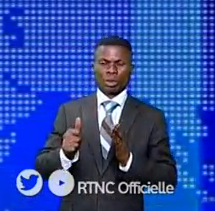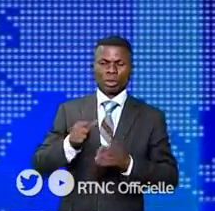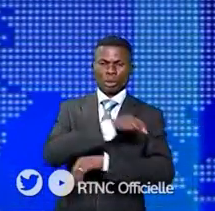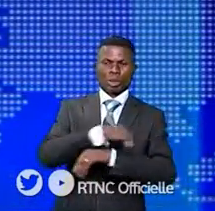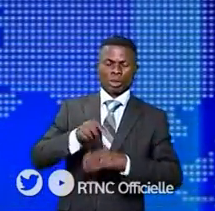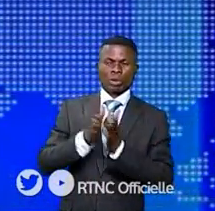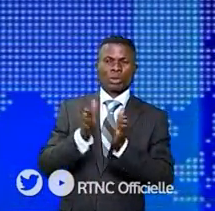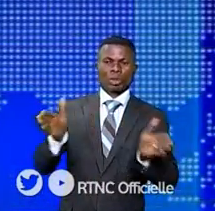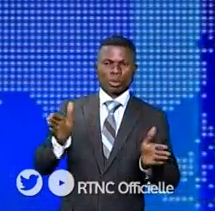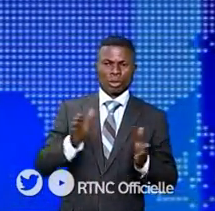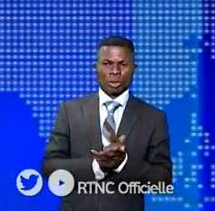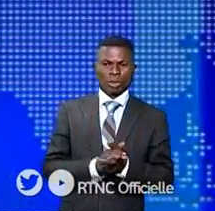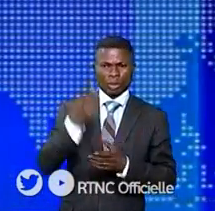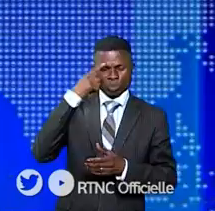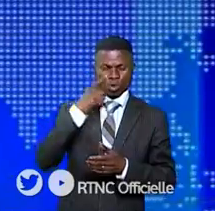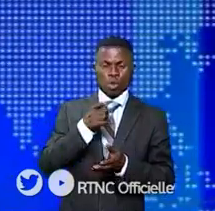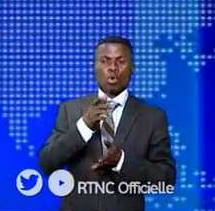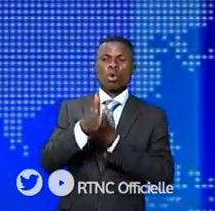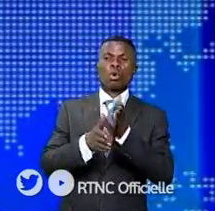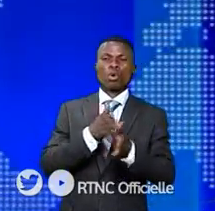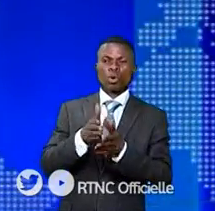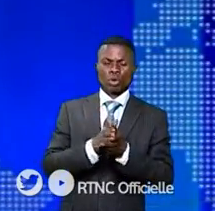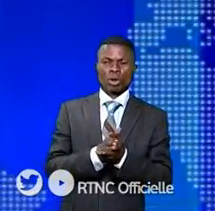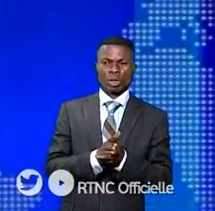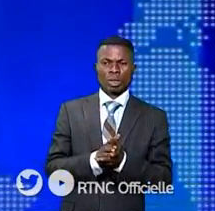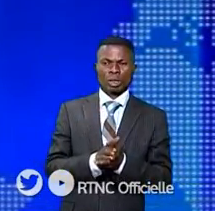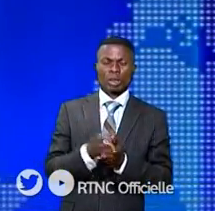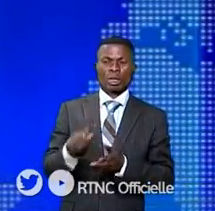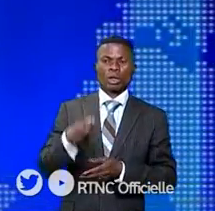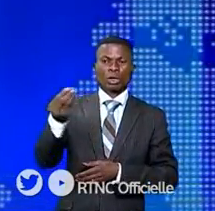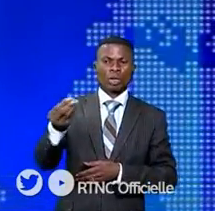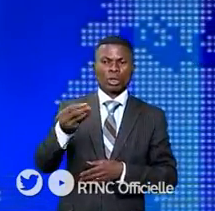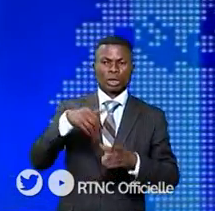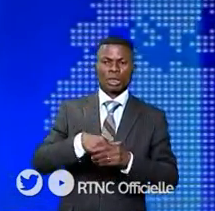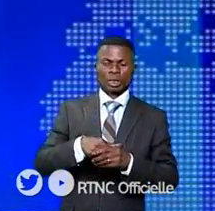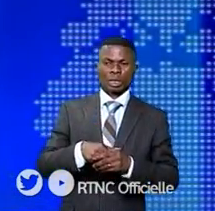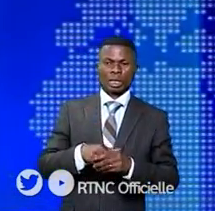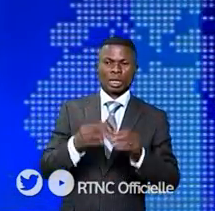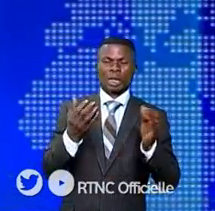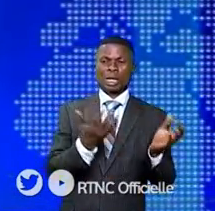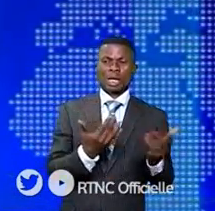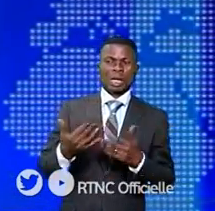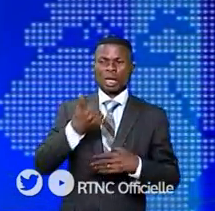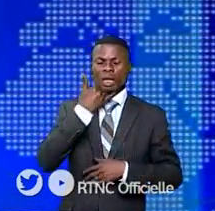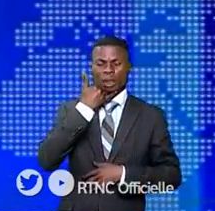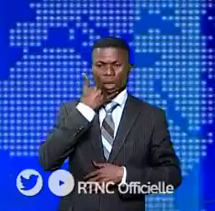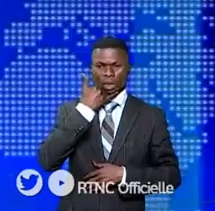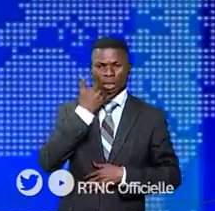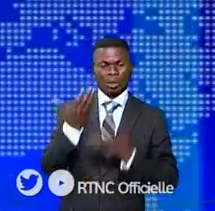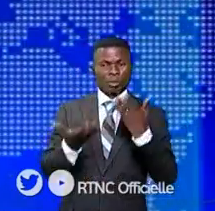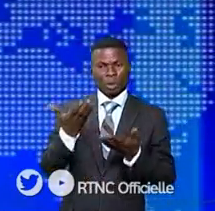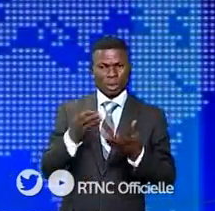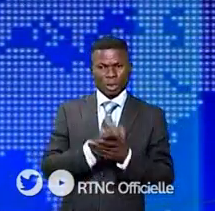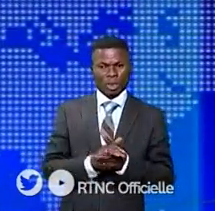procureur général pour se faire frauduleusement remettre de l'argent par voie de transfert téléphonique. Il invite par